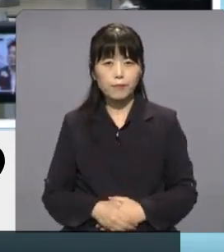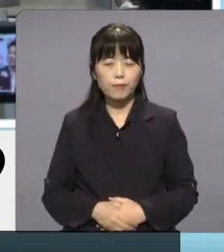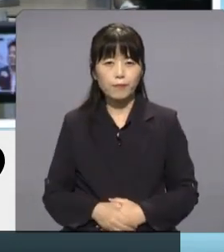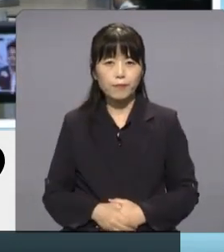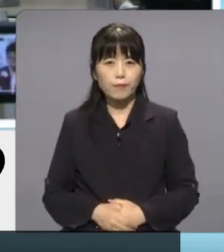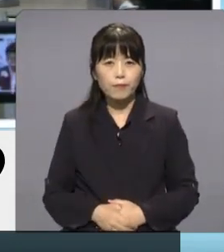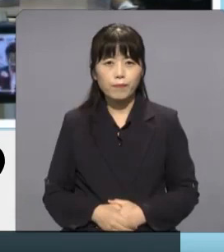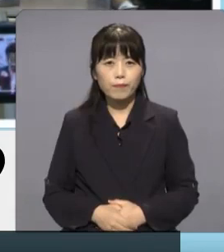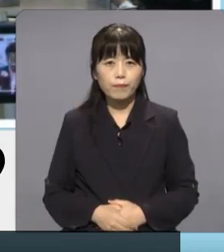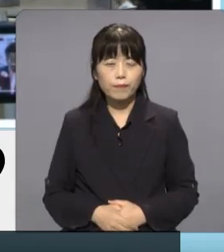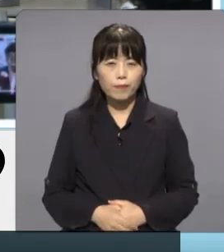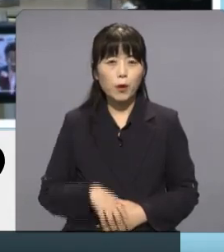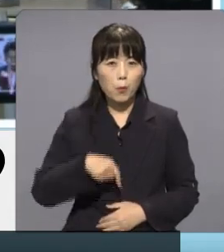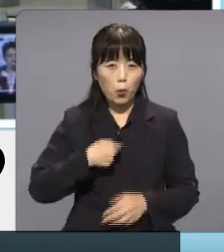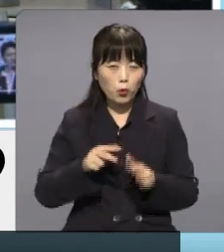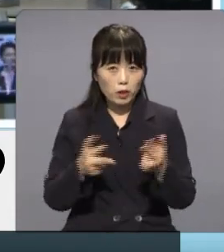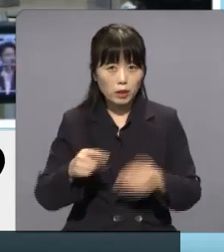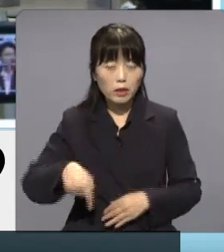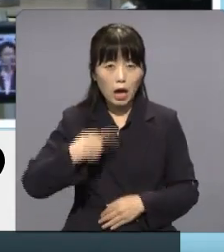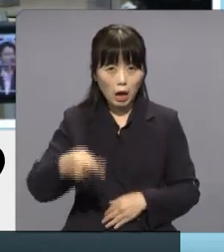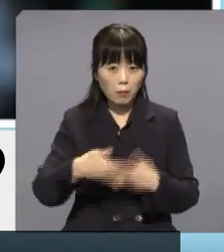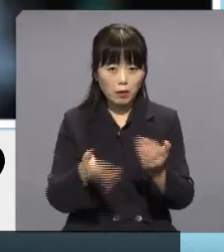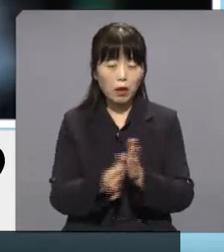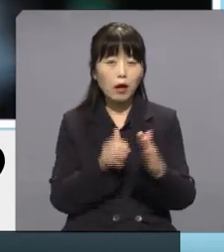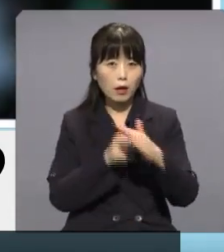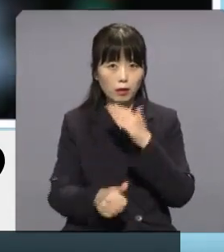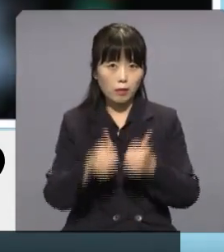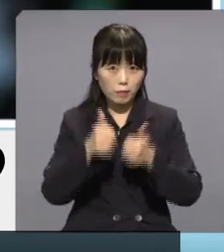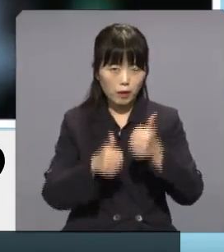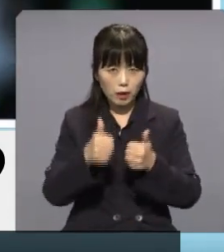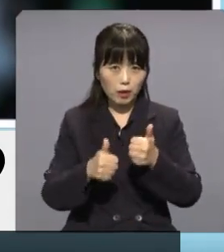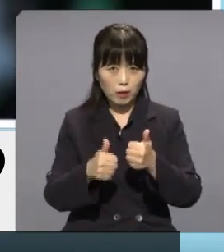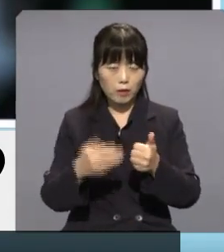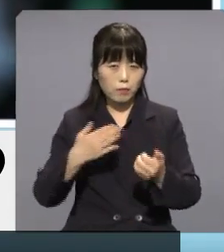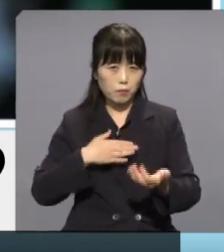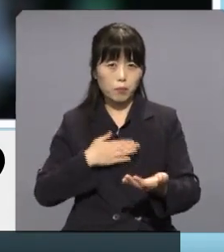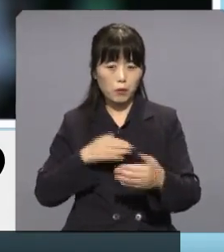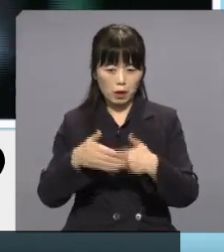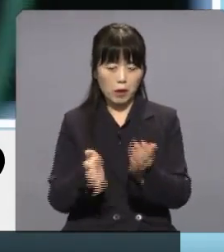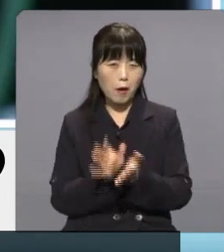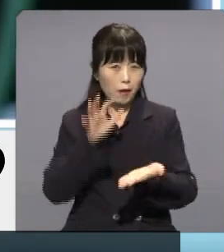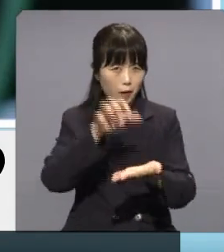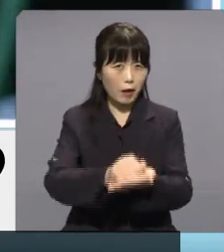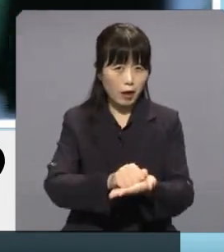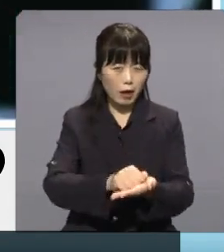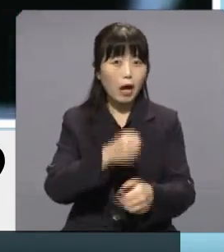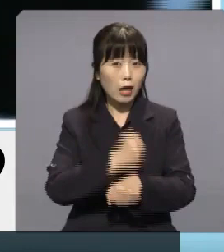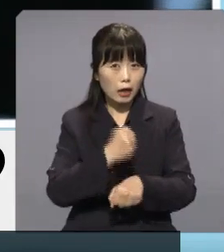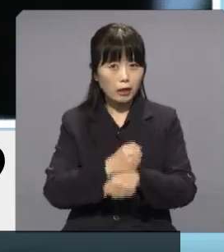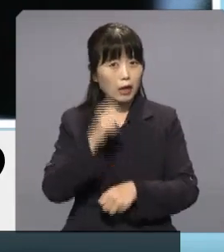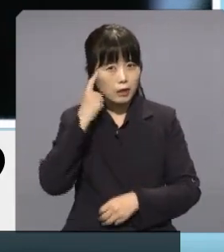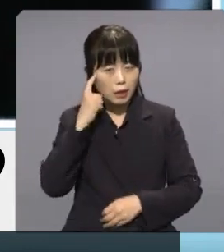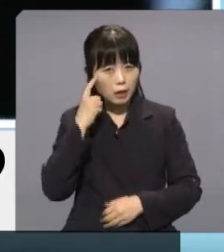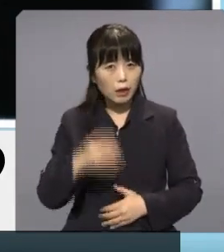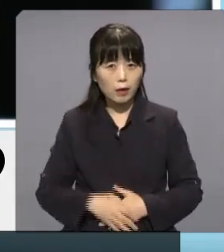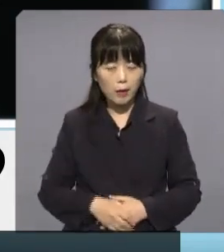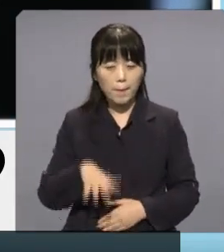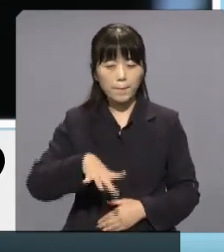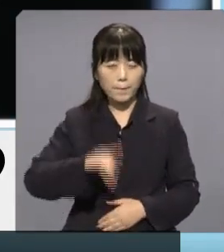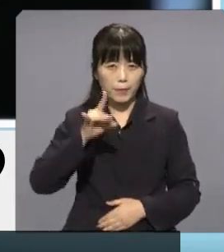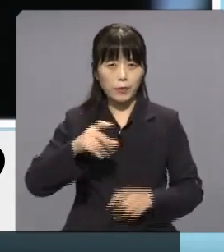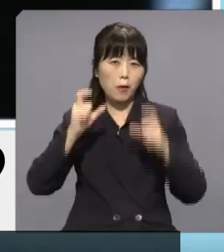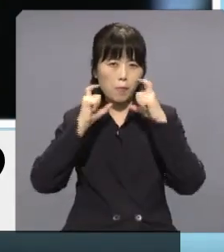거예요 자기가 다음 진 당대회에서 이게 무늬를 잡겠다 그래 이게 이것도 일종의 선 진보를